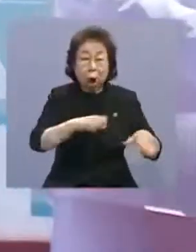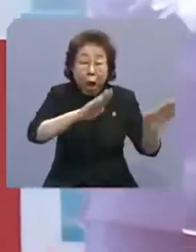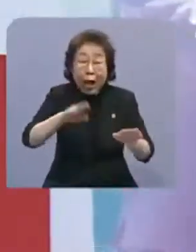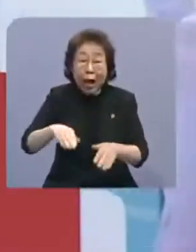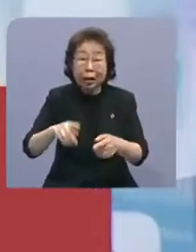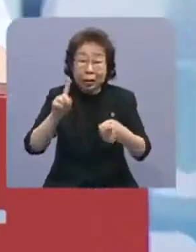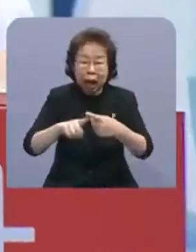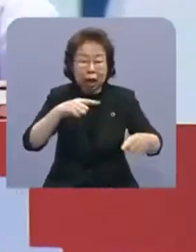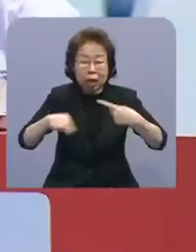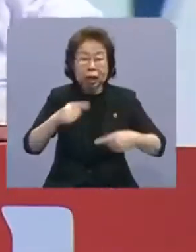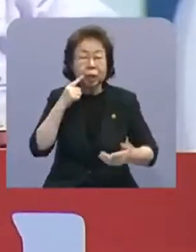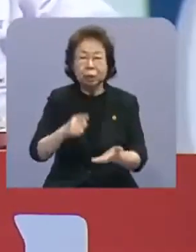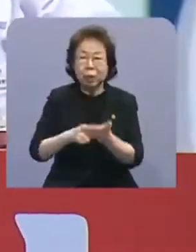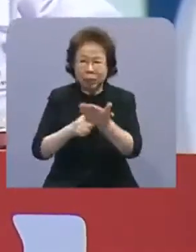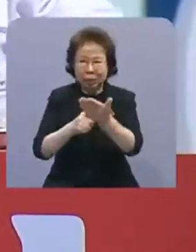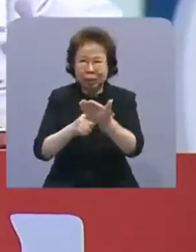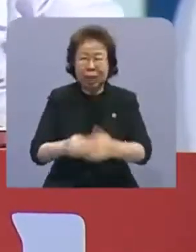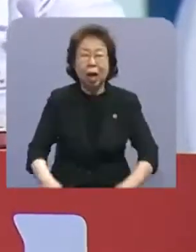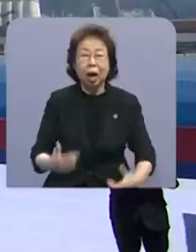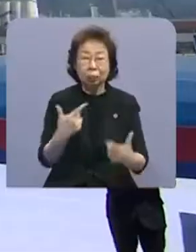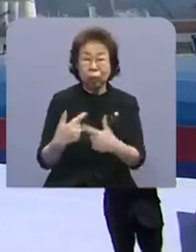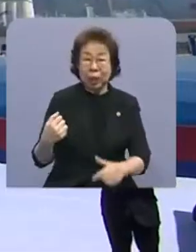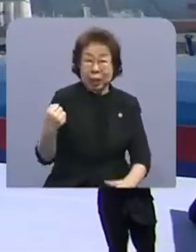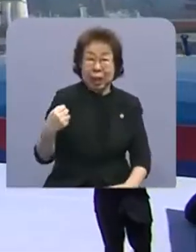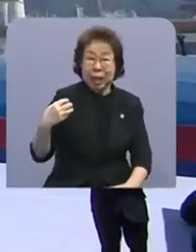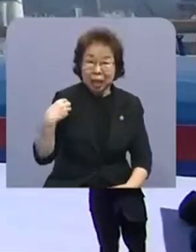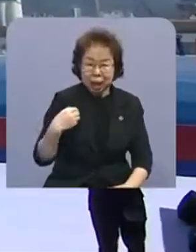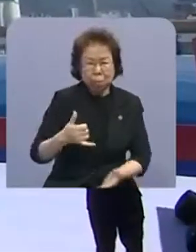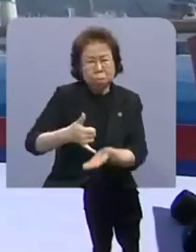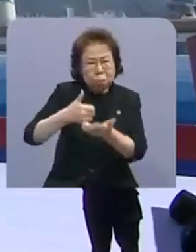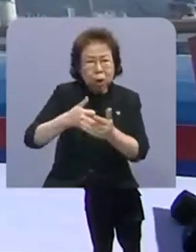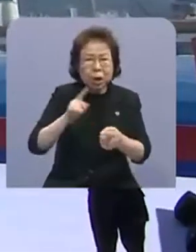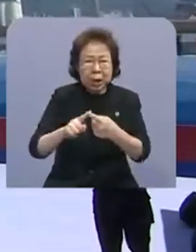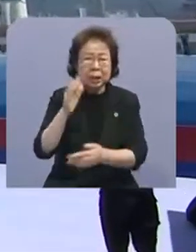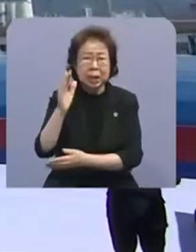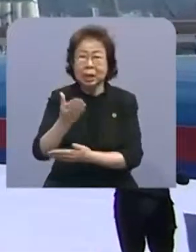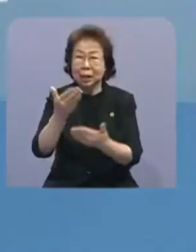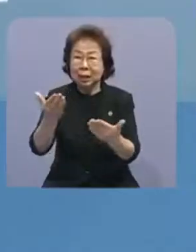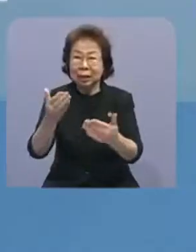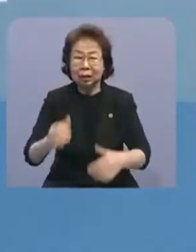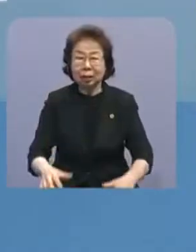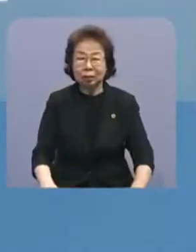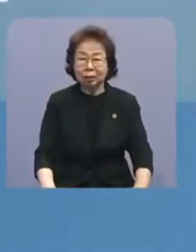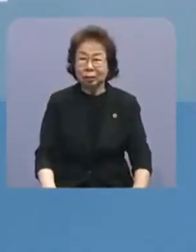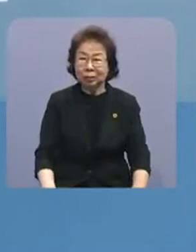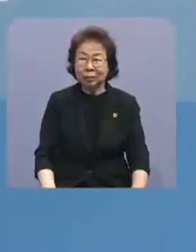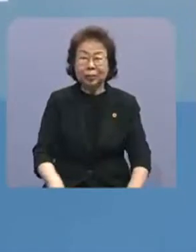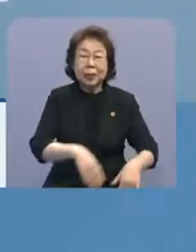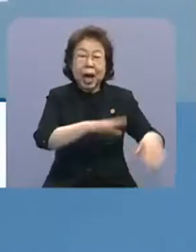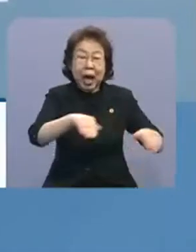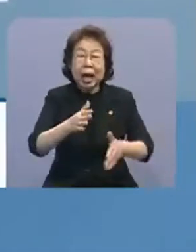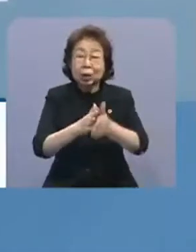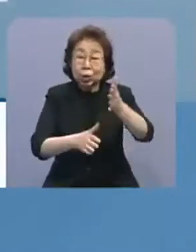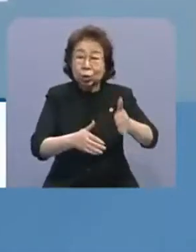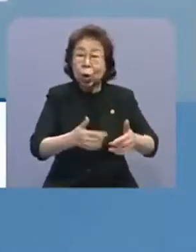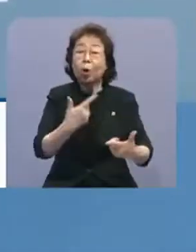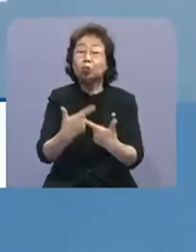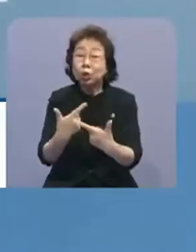정책을 제시했습니다. 부산의 역할과 위상도 강조했습니다. 저는 해양수도인